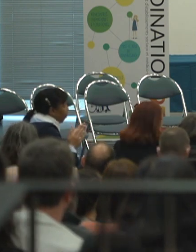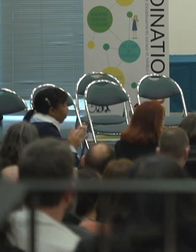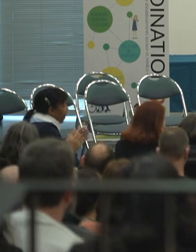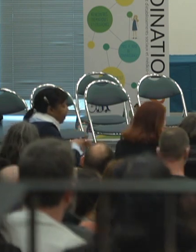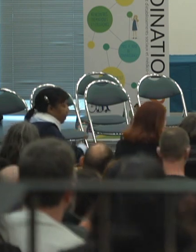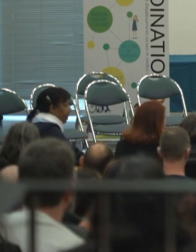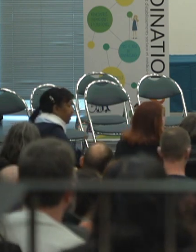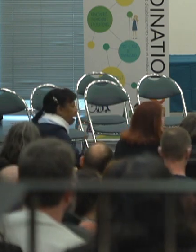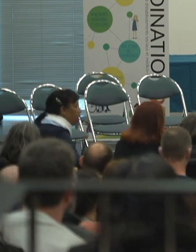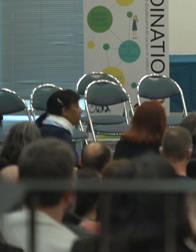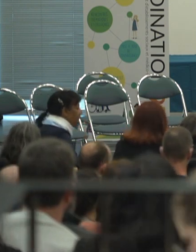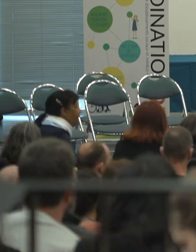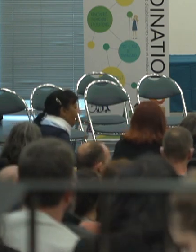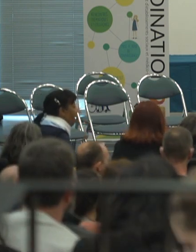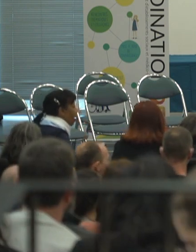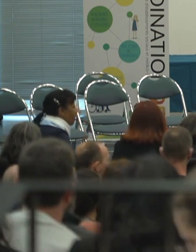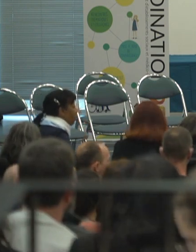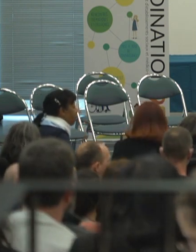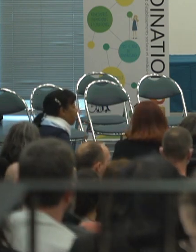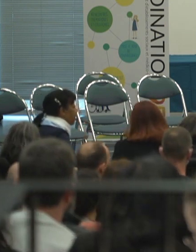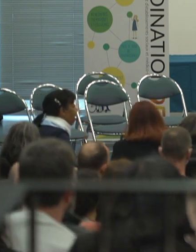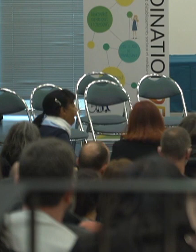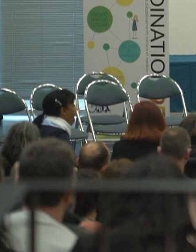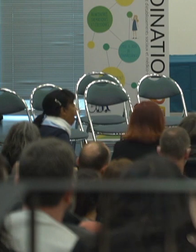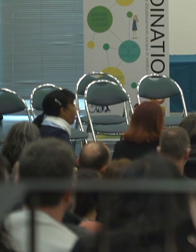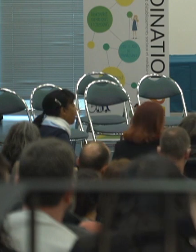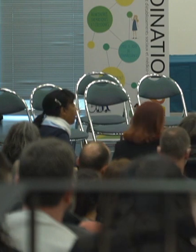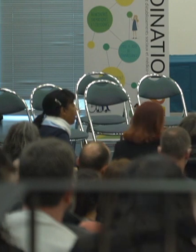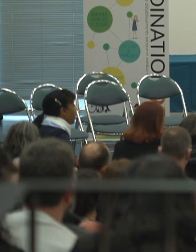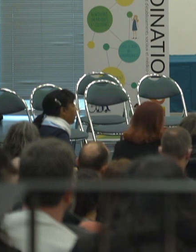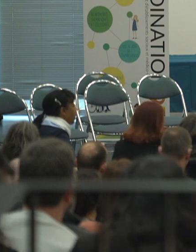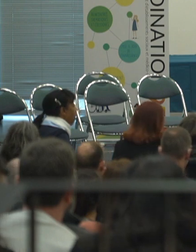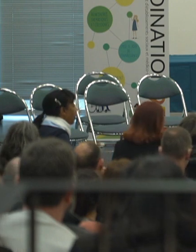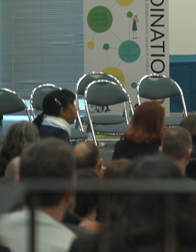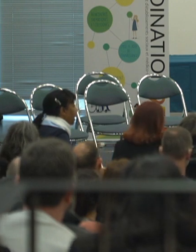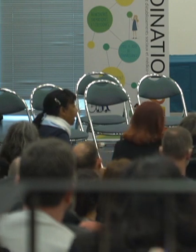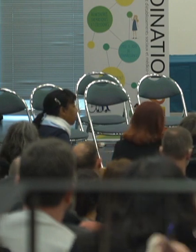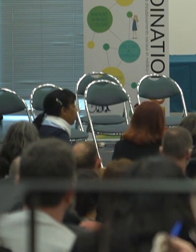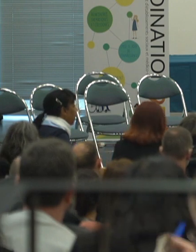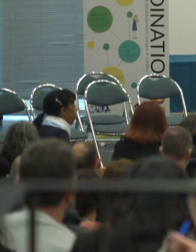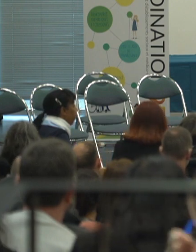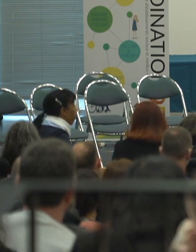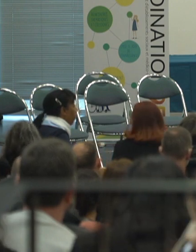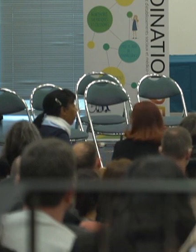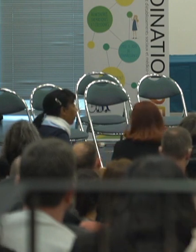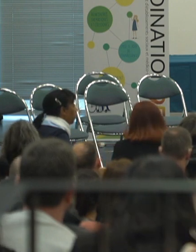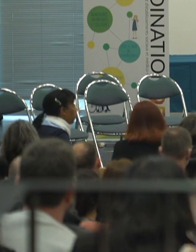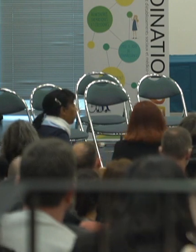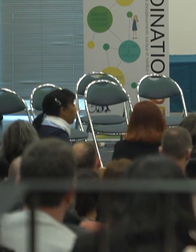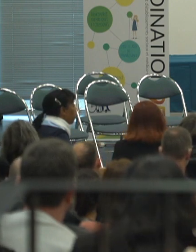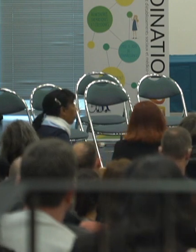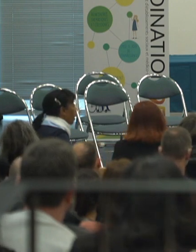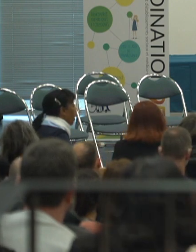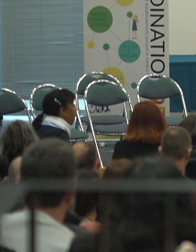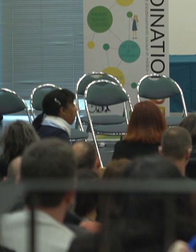l'ombre derrière, mais qui ont fait en sorte que ça se passe au mieux avec les moyens du bord, parce qu'il n'y avait pas forcément une sono extraordinaire, et je m'en excuse auprès de ceux qui nous